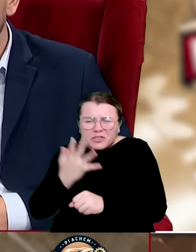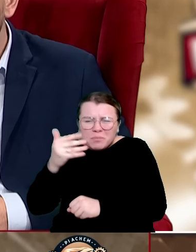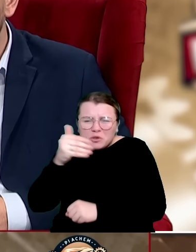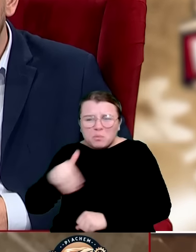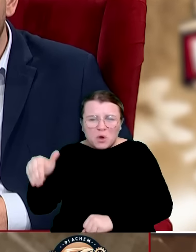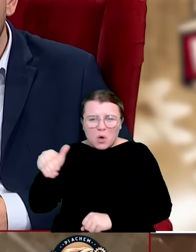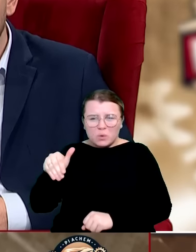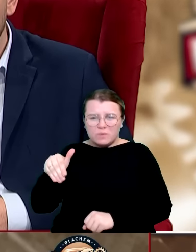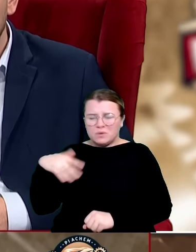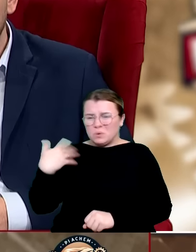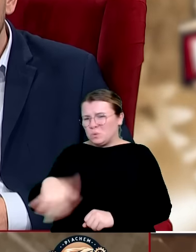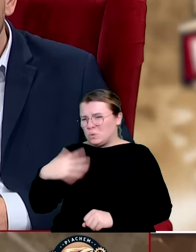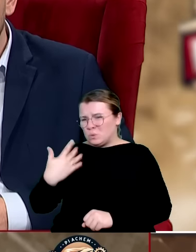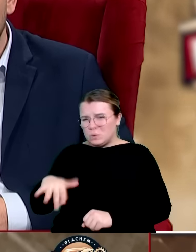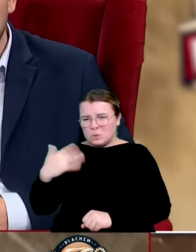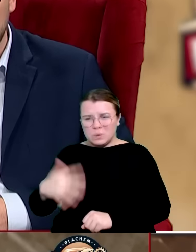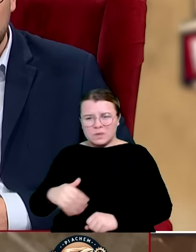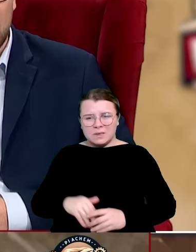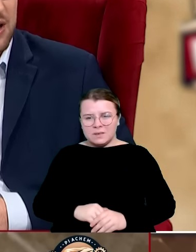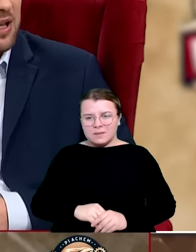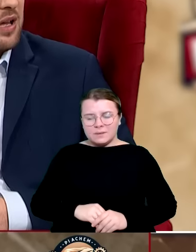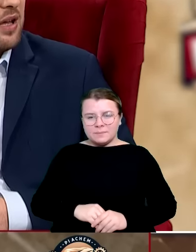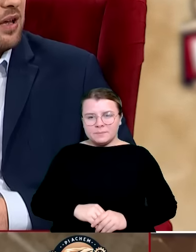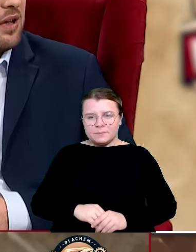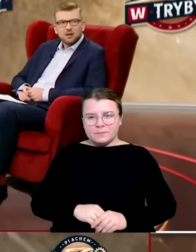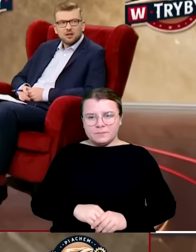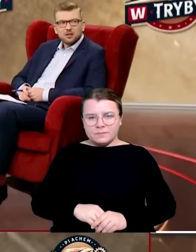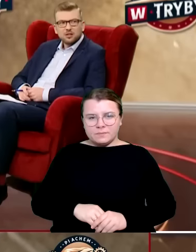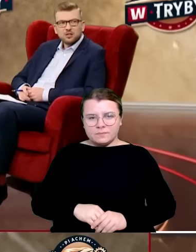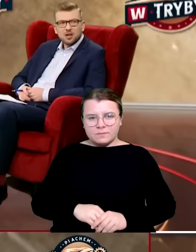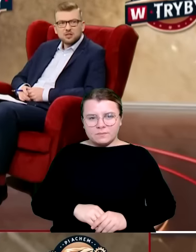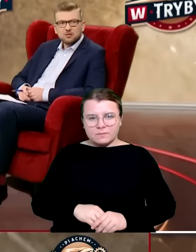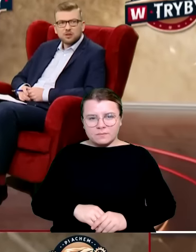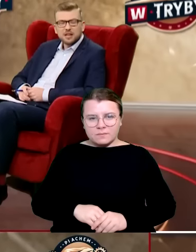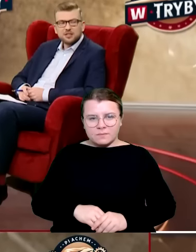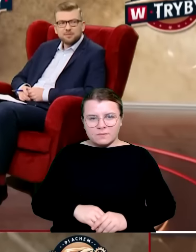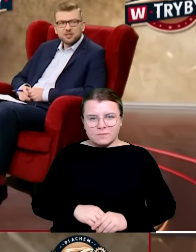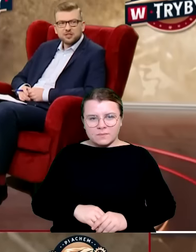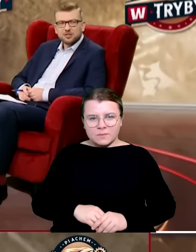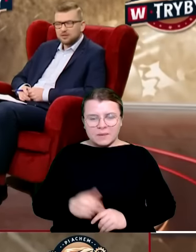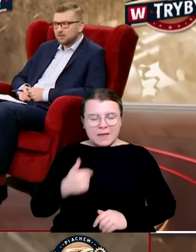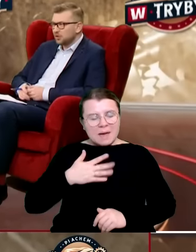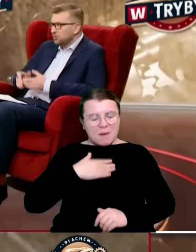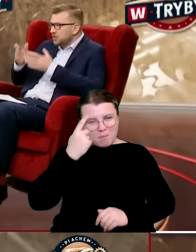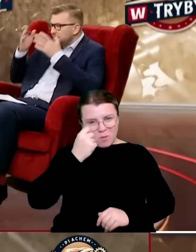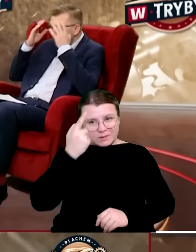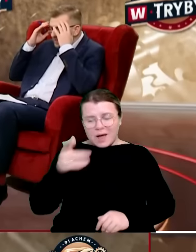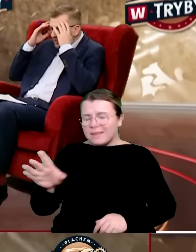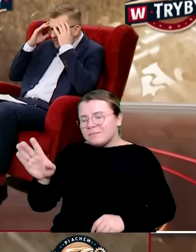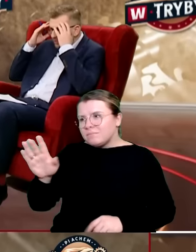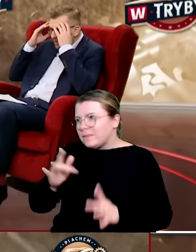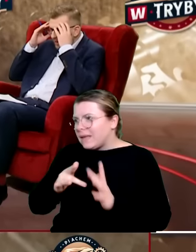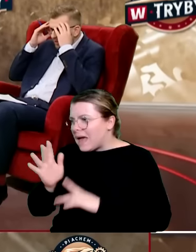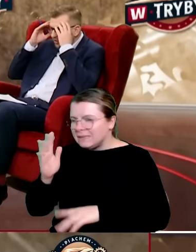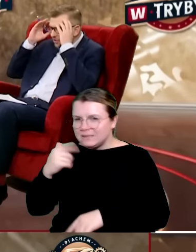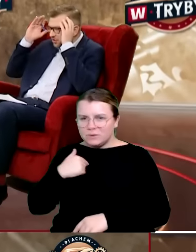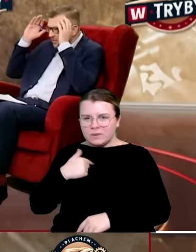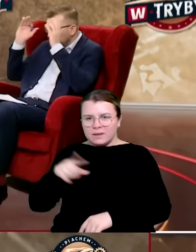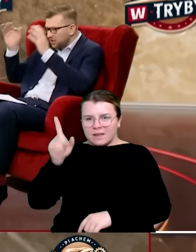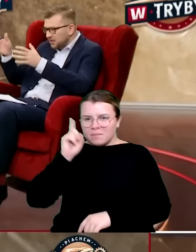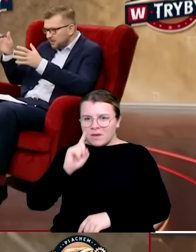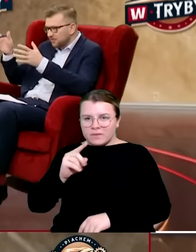na tylko reklamę, każdy no, przecież... Masz diabeliczny pomysł, mogę? Jezu, każdy przecież... To ludzie, Polacy się składają